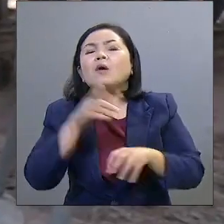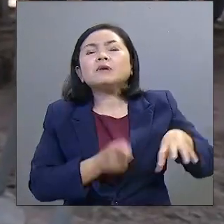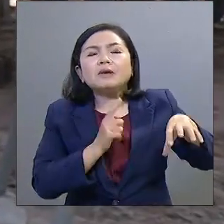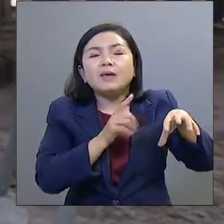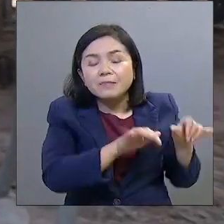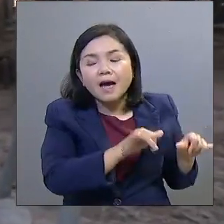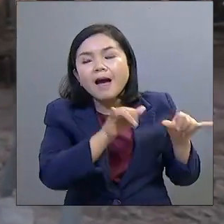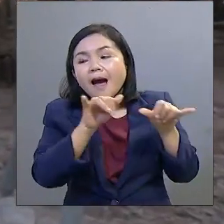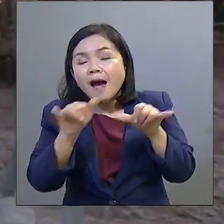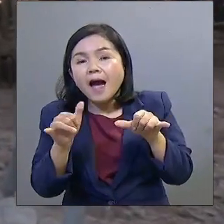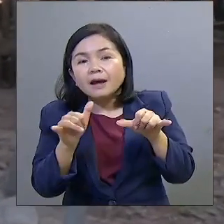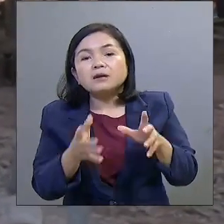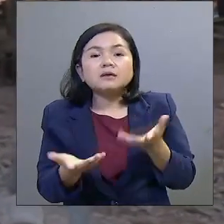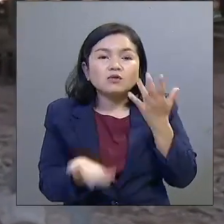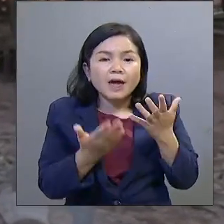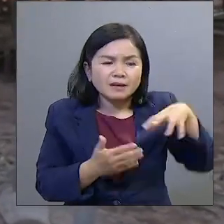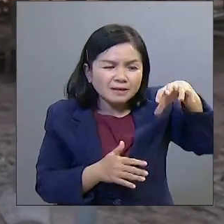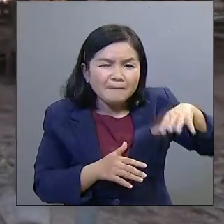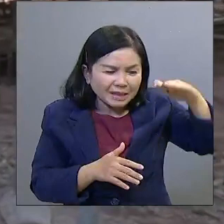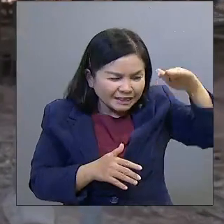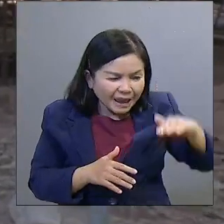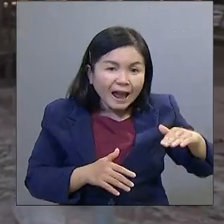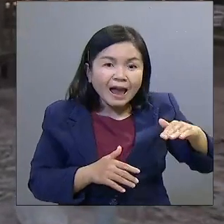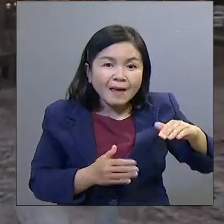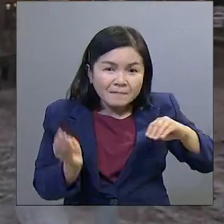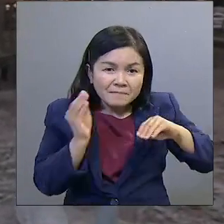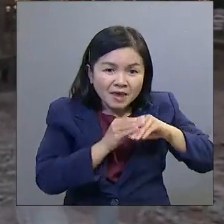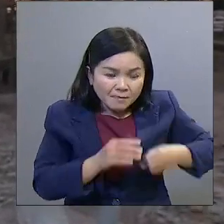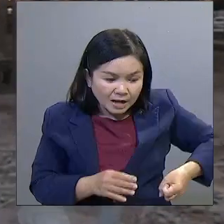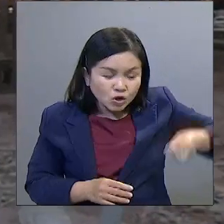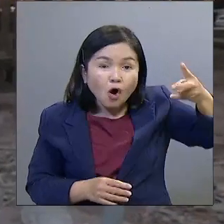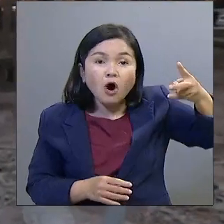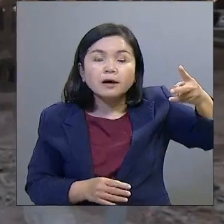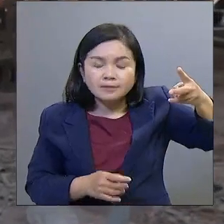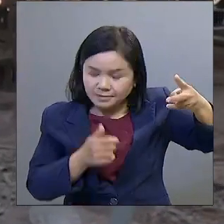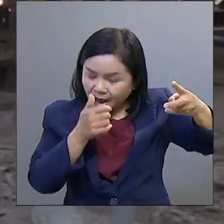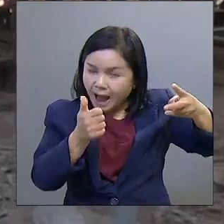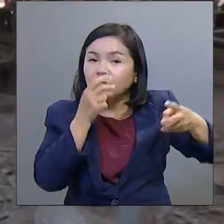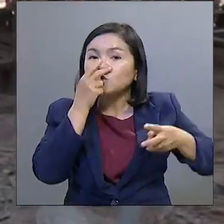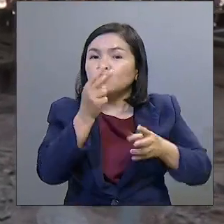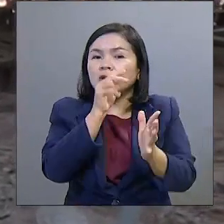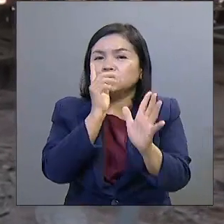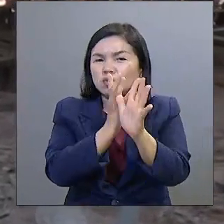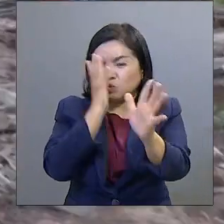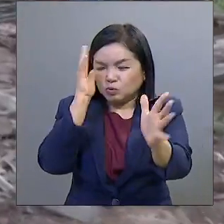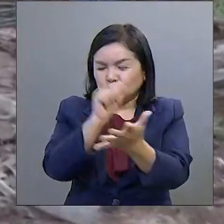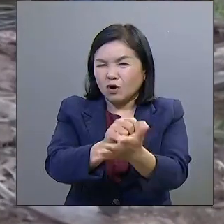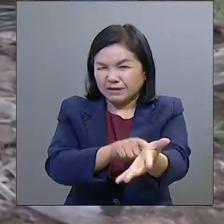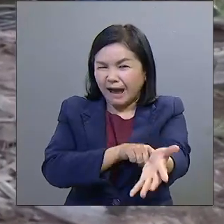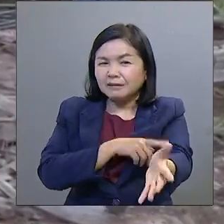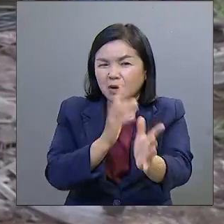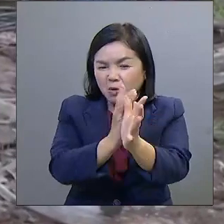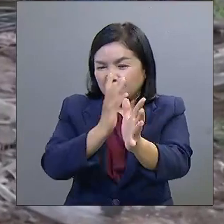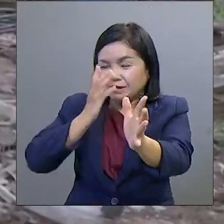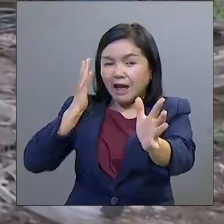จจะต้องปรับปรุงยกให้สูงขึ้นอะไรอย่างเงี้ยนะครับถ้าอยากจะจองครับดูฤกษ์ให้ดีแต่ตอนนี้คิวข้ามปีนะฮะลองไปติดต่อดูเขาบอกใช้เวลา